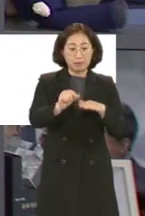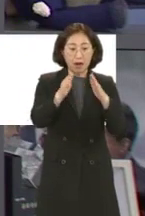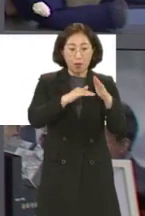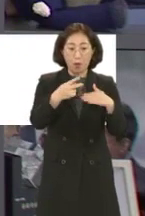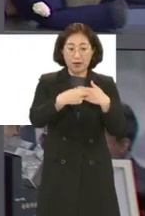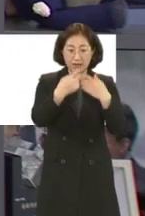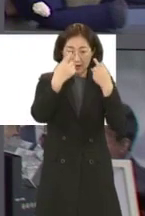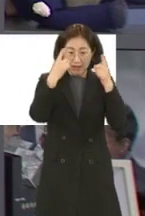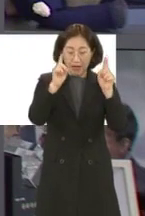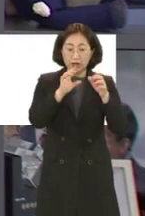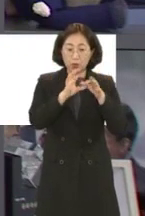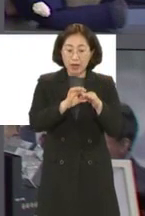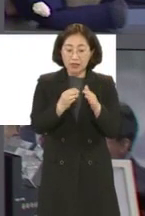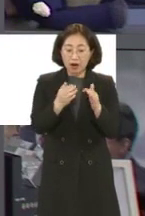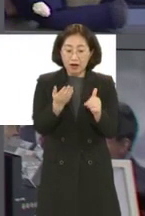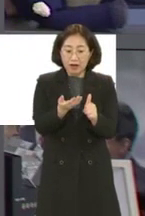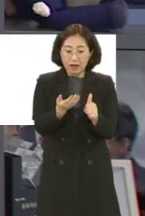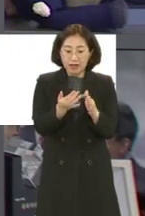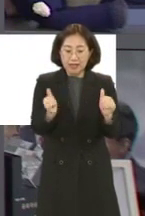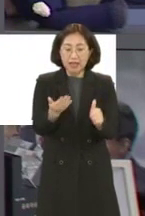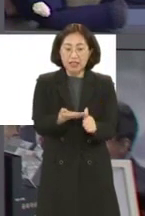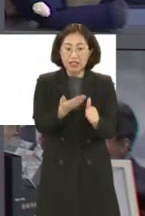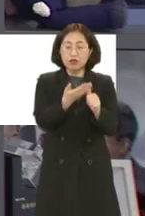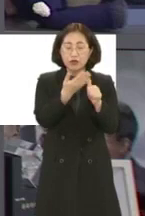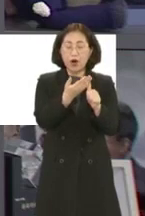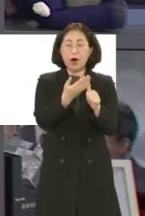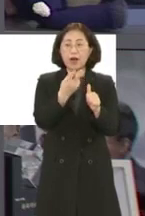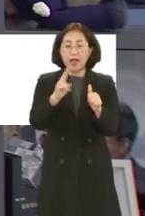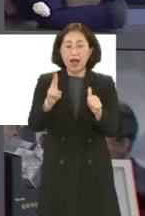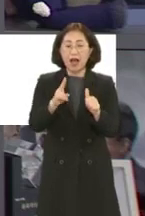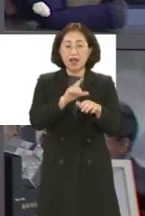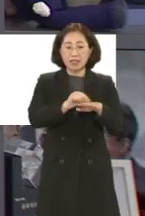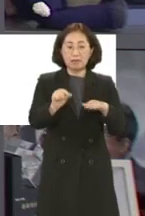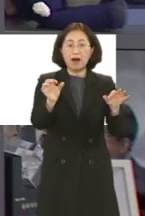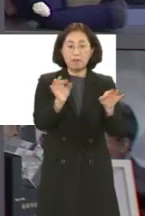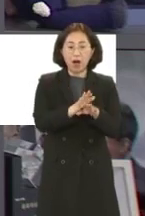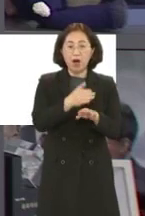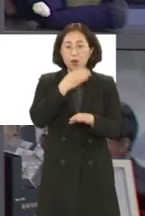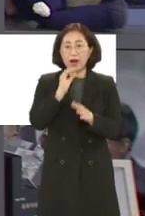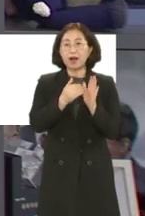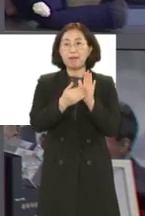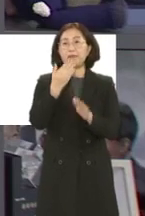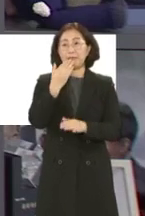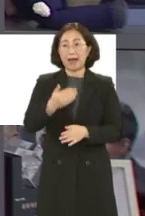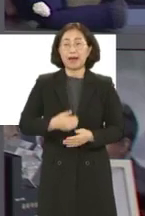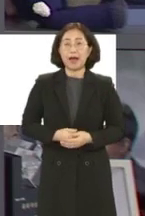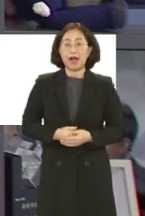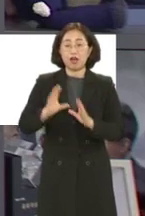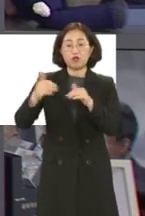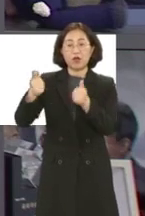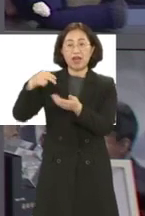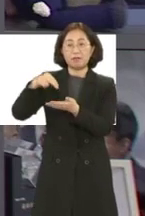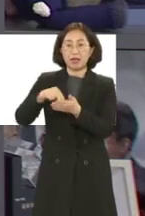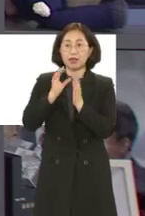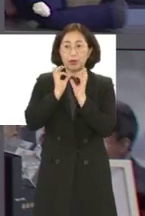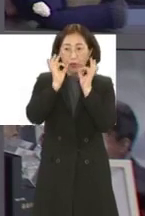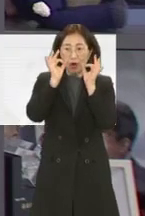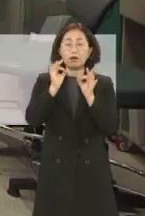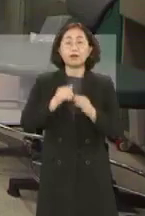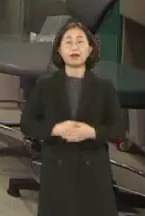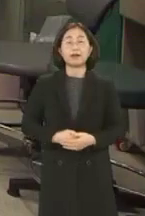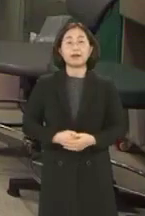공공의대를 통해서 의사 인력을 키우는 것만이 지방 소멸과 고령화를 막을 수 있는 길이라고 생각합니다. 국회 차원에서 최선을